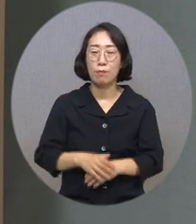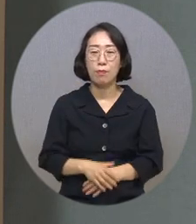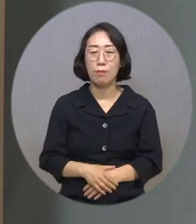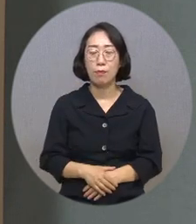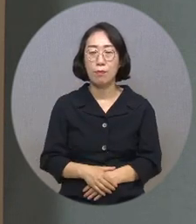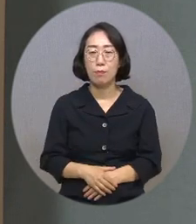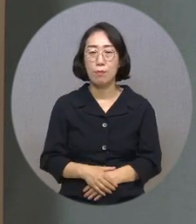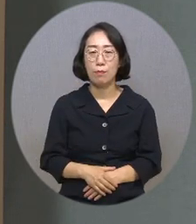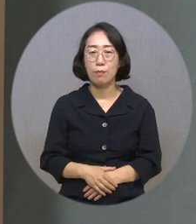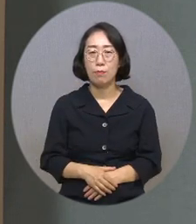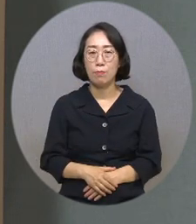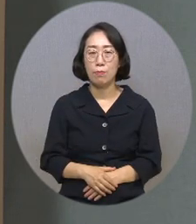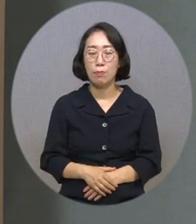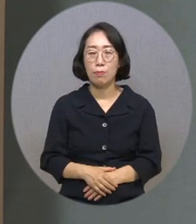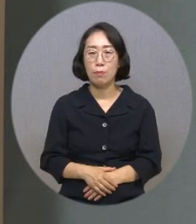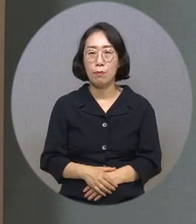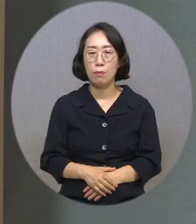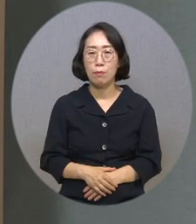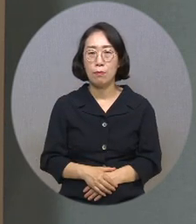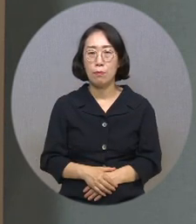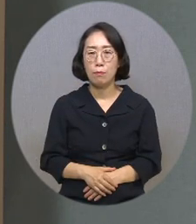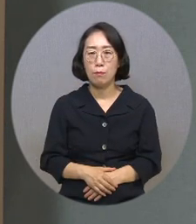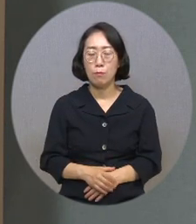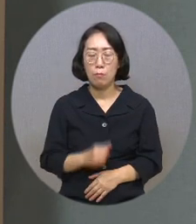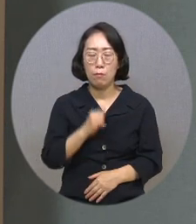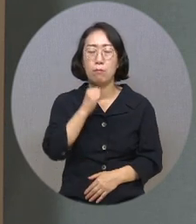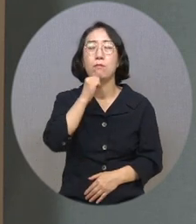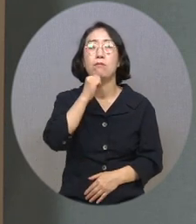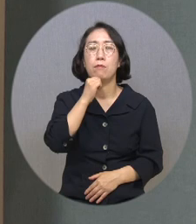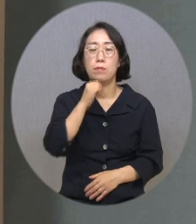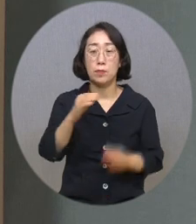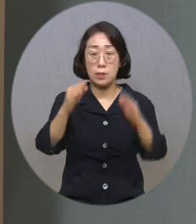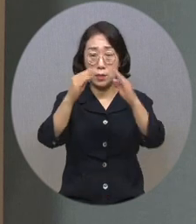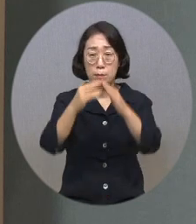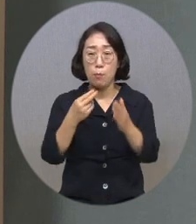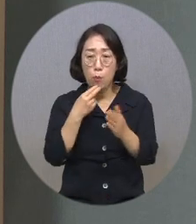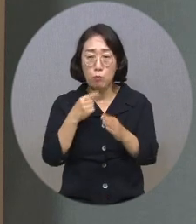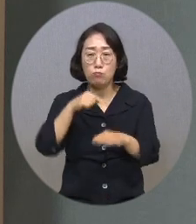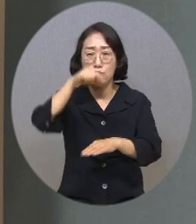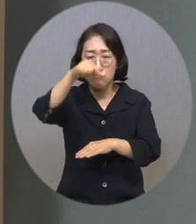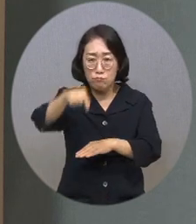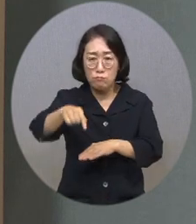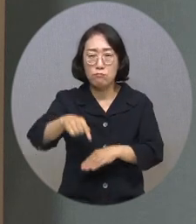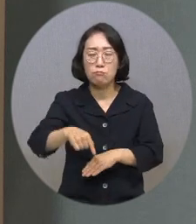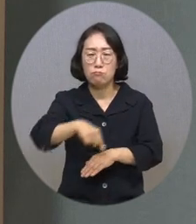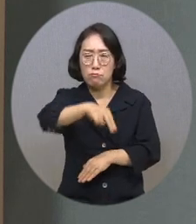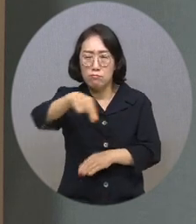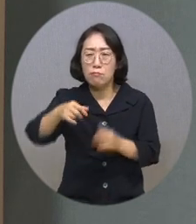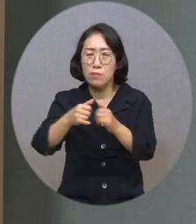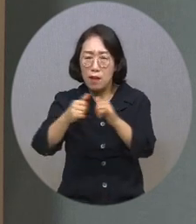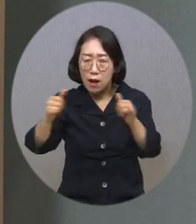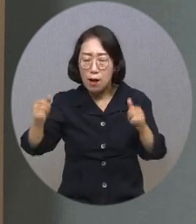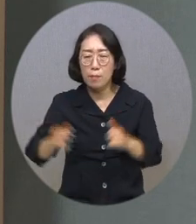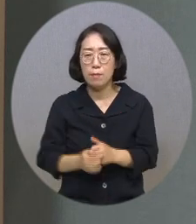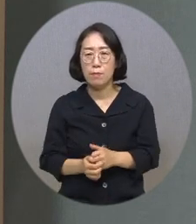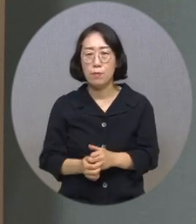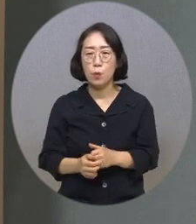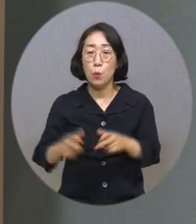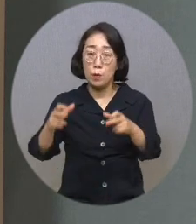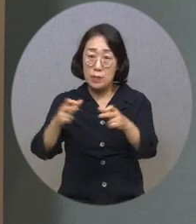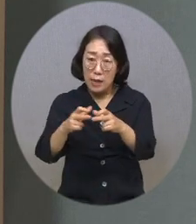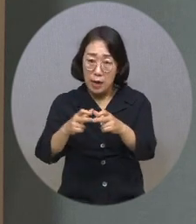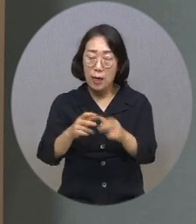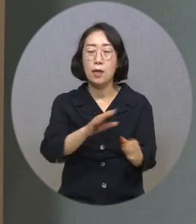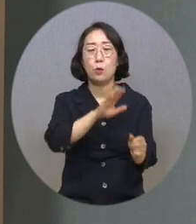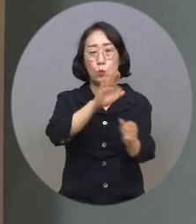뭐 노숙자도 맞아요. 돕질 않나 또 장애인도 돕질 않나 또 이들에게